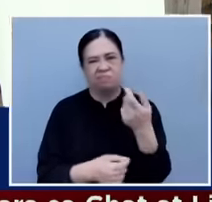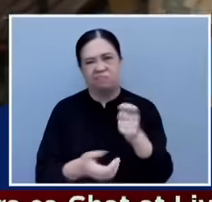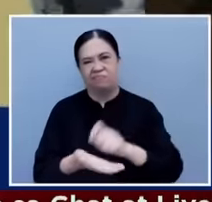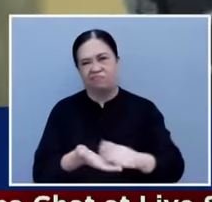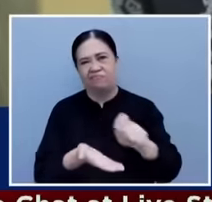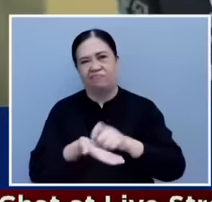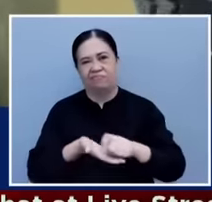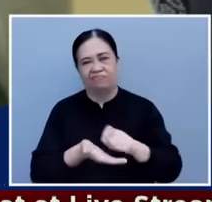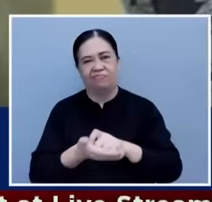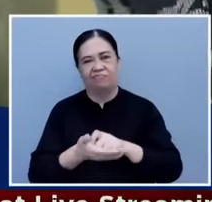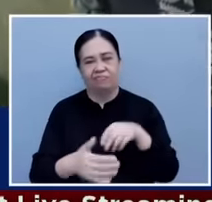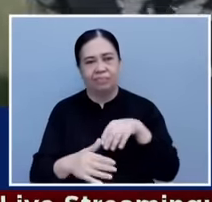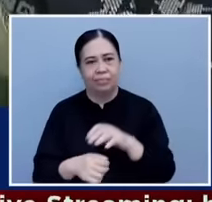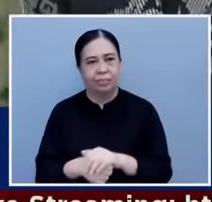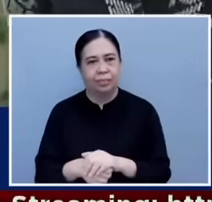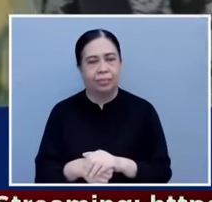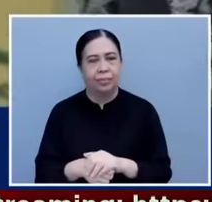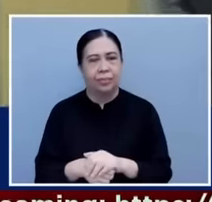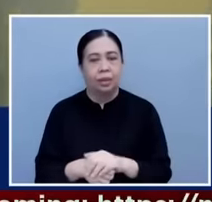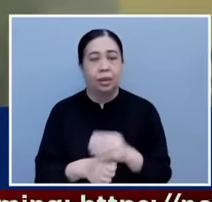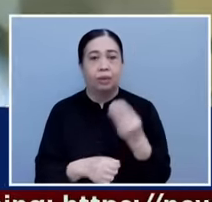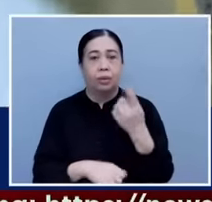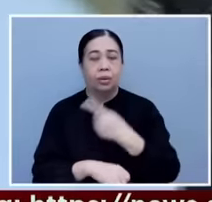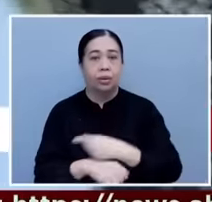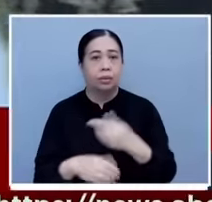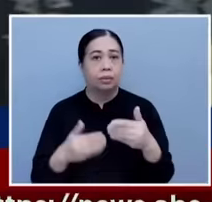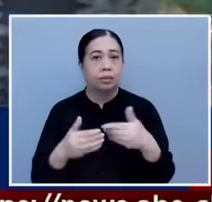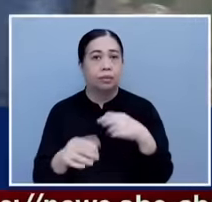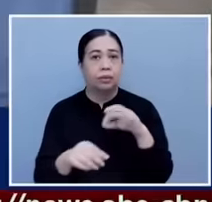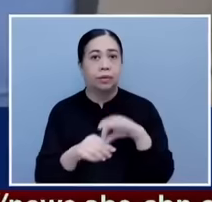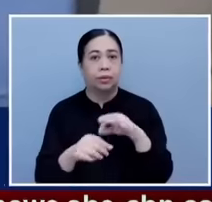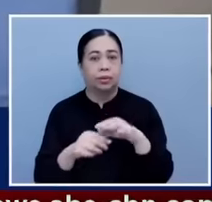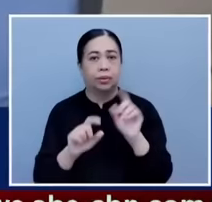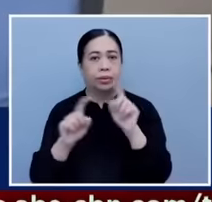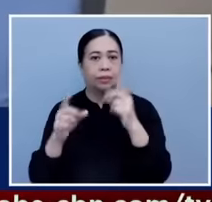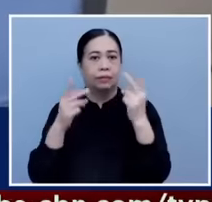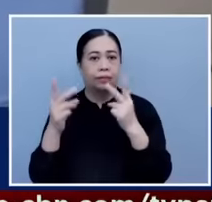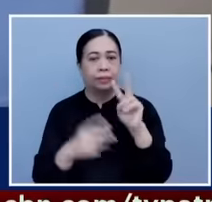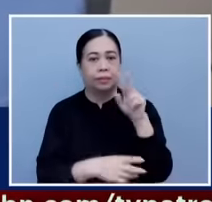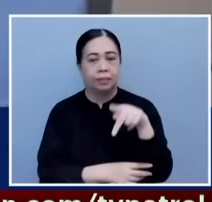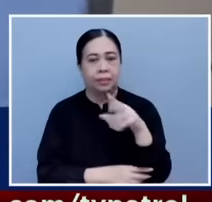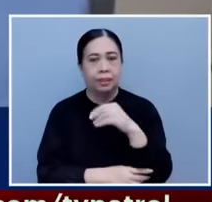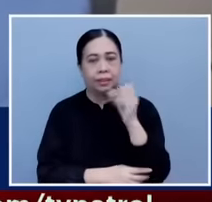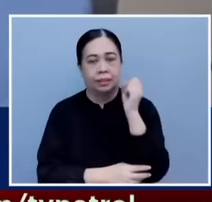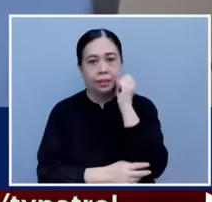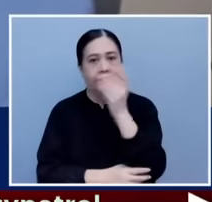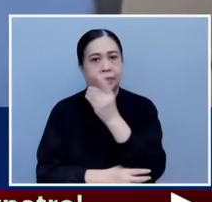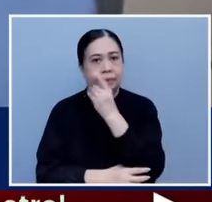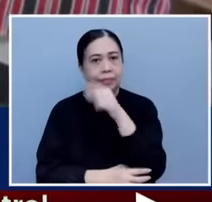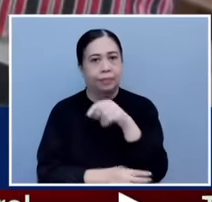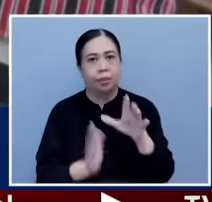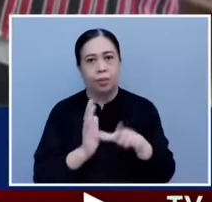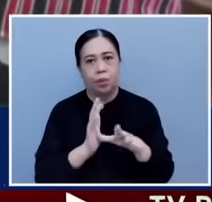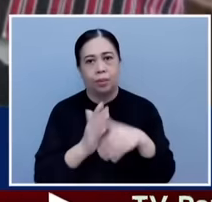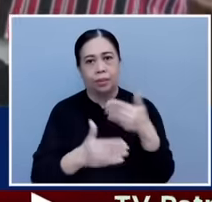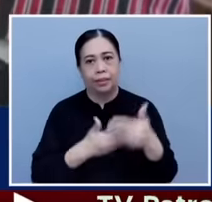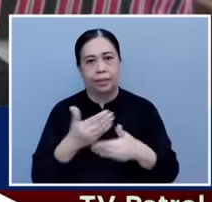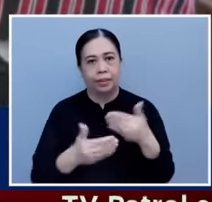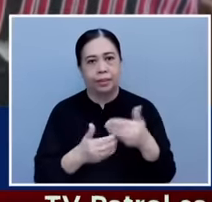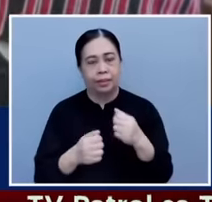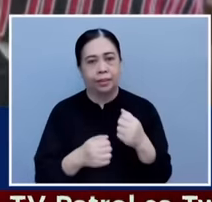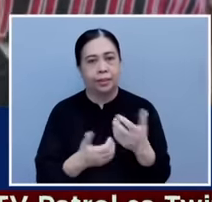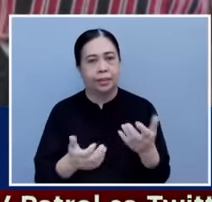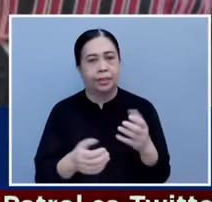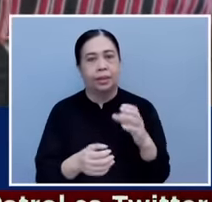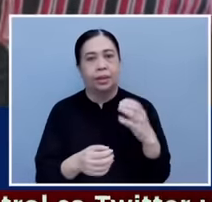bansa. Ilang araw bago ang halalan, bumisita naman si Vice President Sara Duterte sa COMELEC Operations and Command